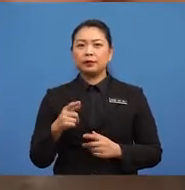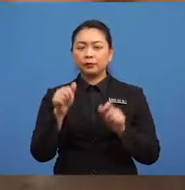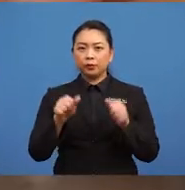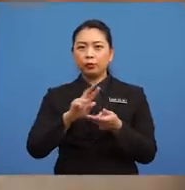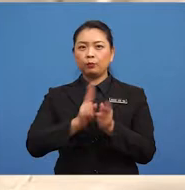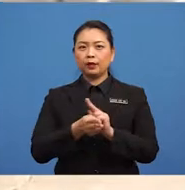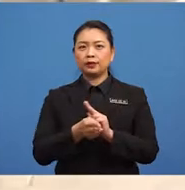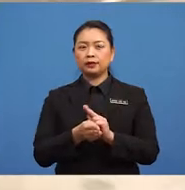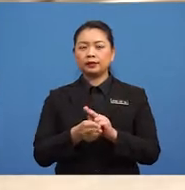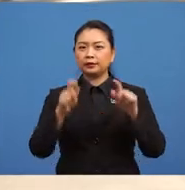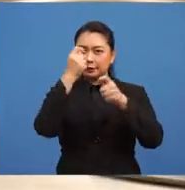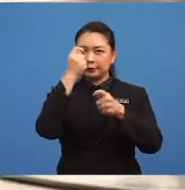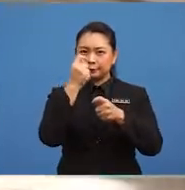lipas.